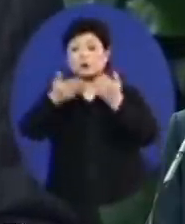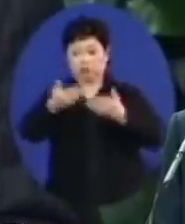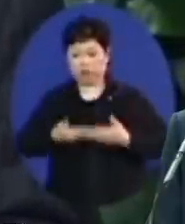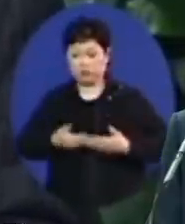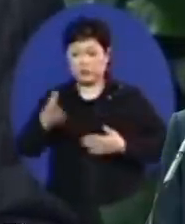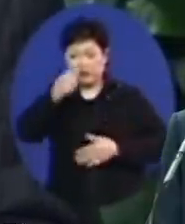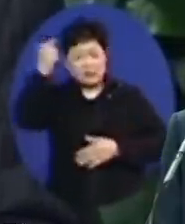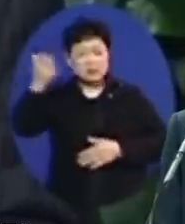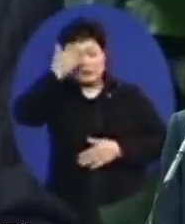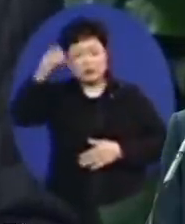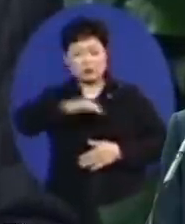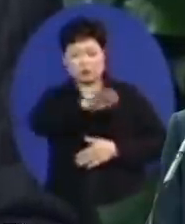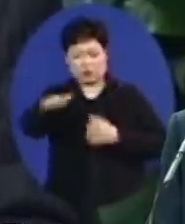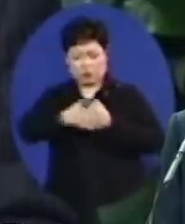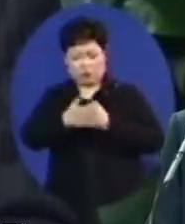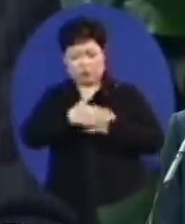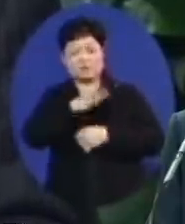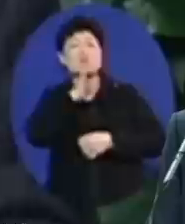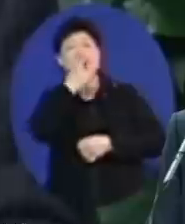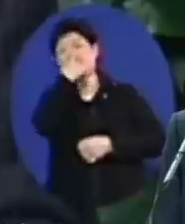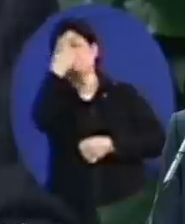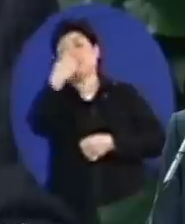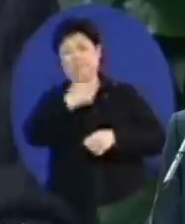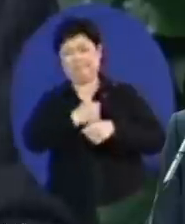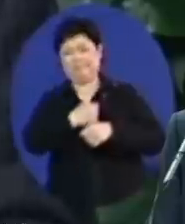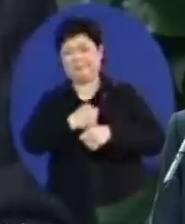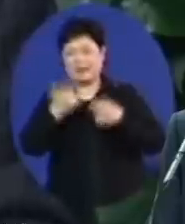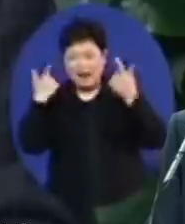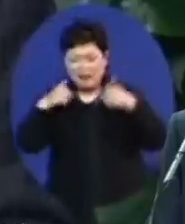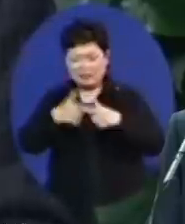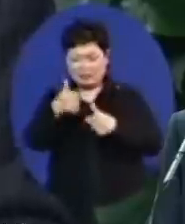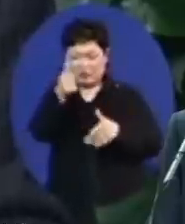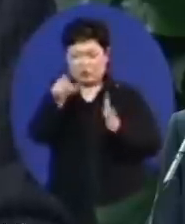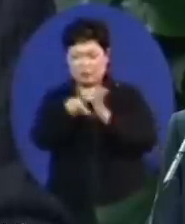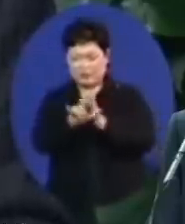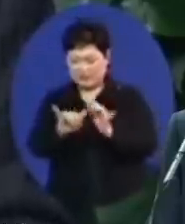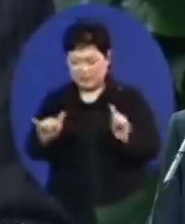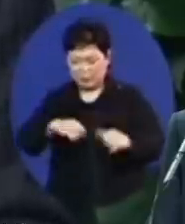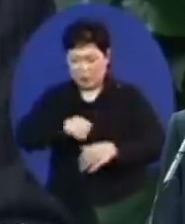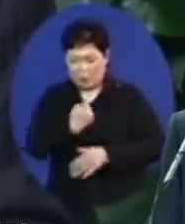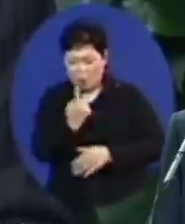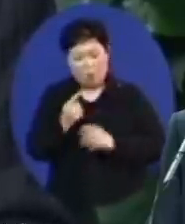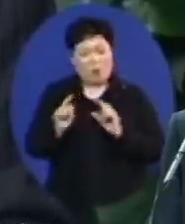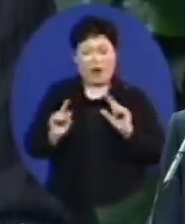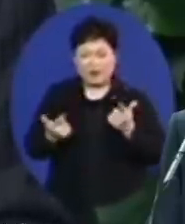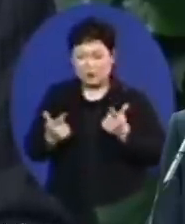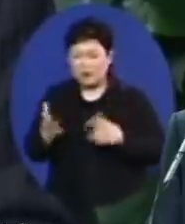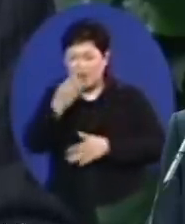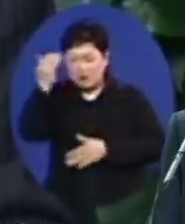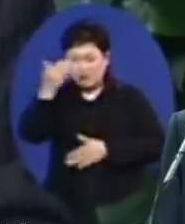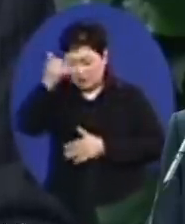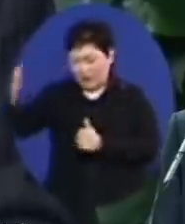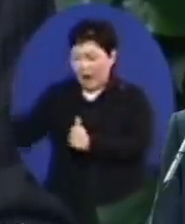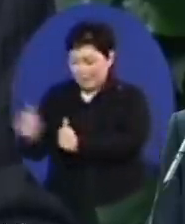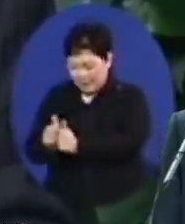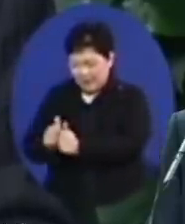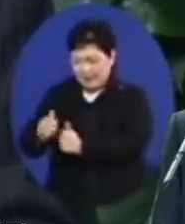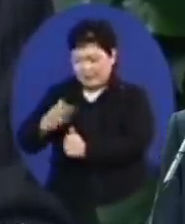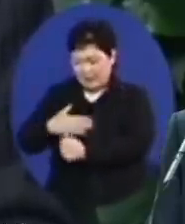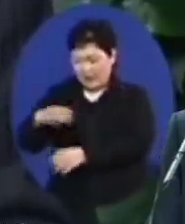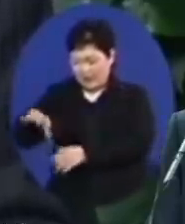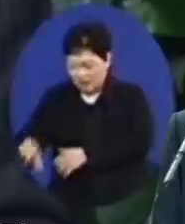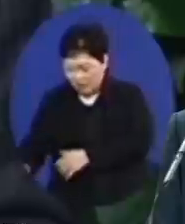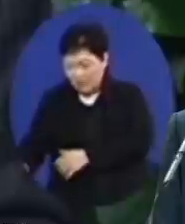얼마나 근사합니까? 그러므로 항상 우리 예수 믿는 사람은 홀로가 아니라는 것을 알아야 되는 것입니다. 내 옆에